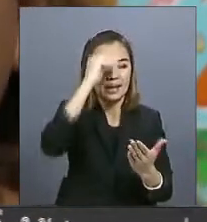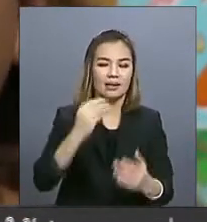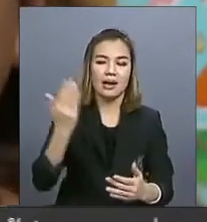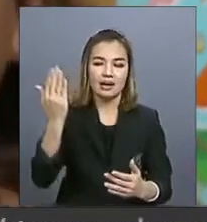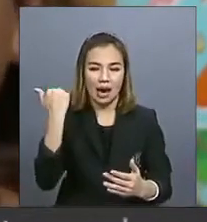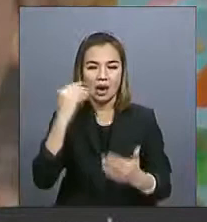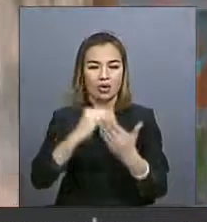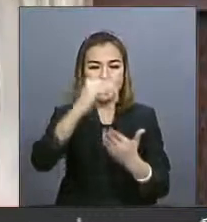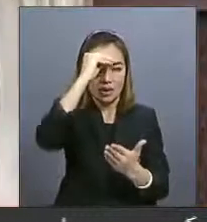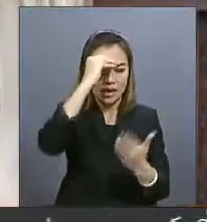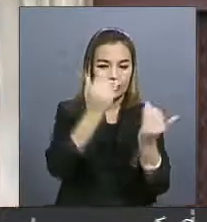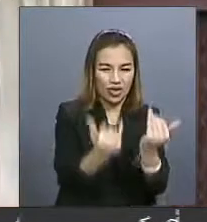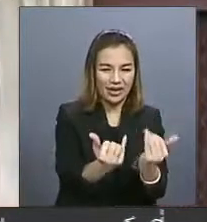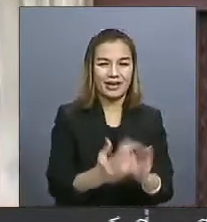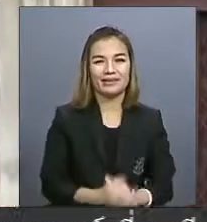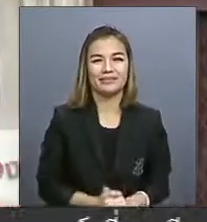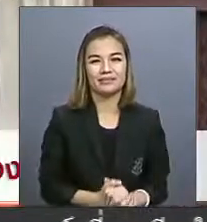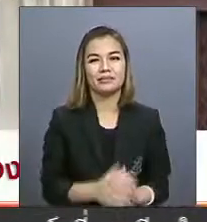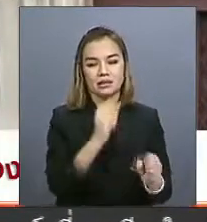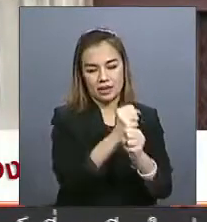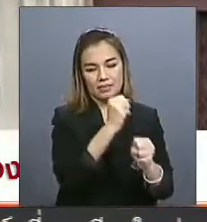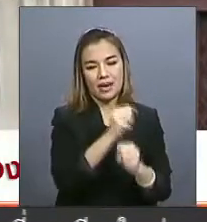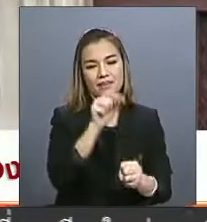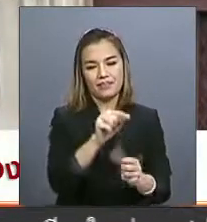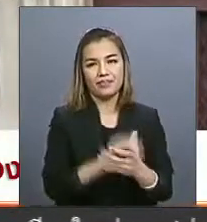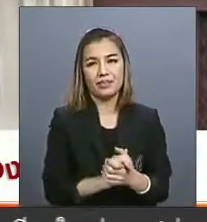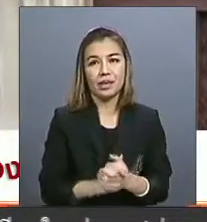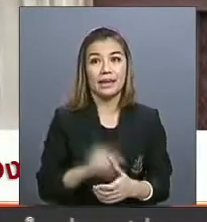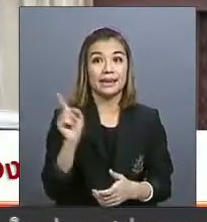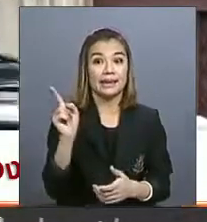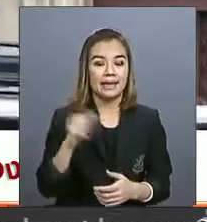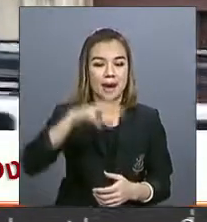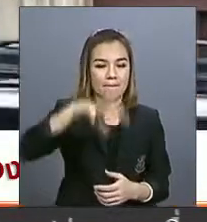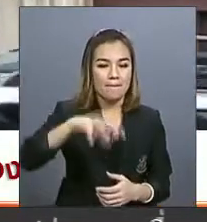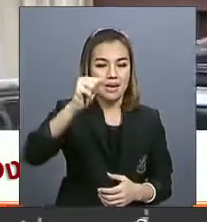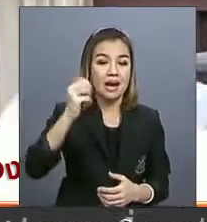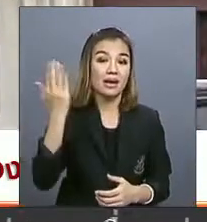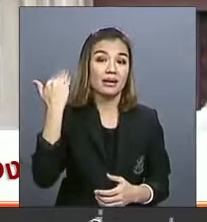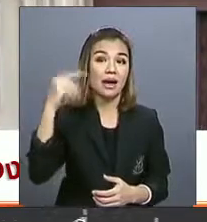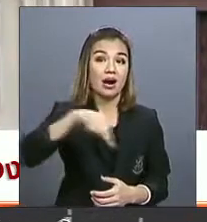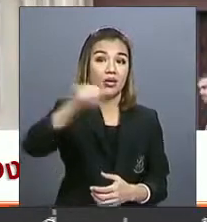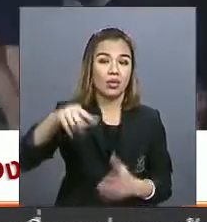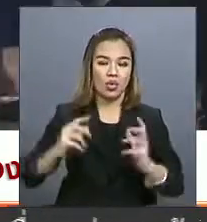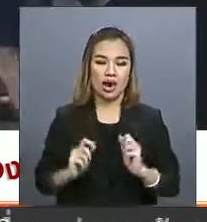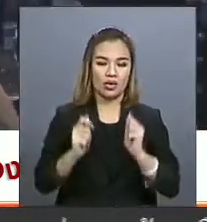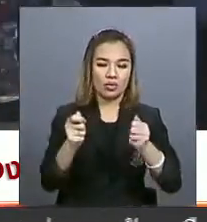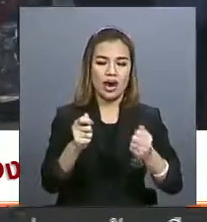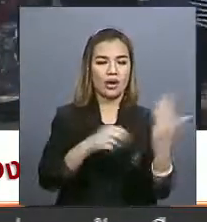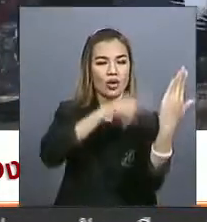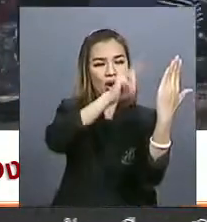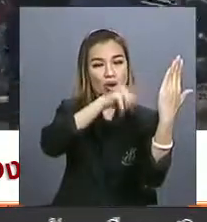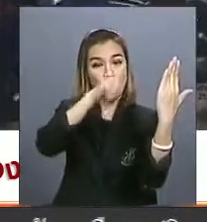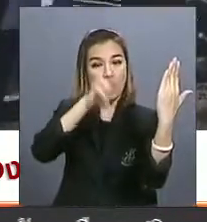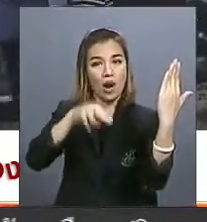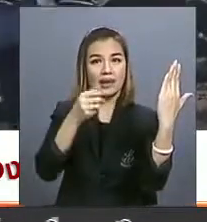ตูดิโอ ด้านเจ้าของร้านธวัชยนต์ย่านเมืองเก่ากล่าวว่าอนุญาตให้วาดและคิดว่าน่าจะ